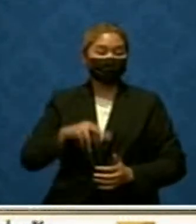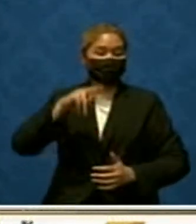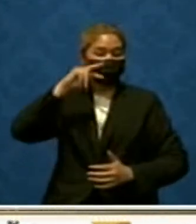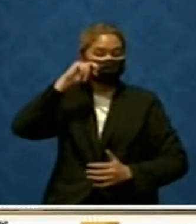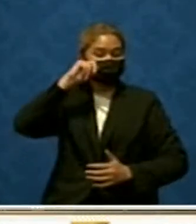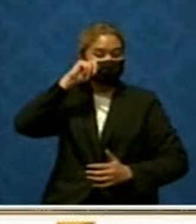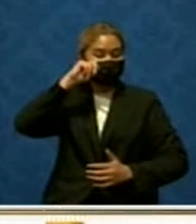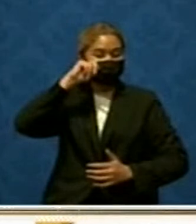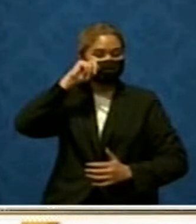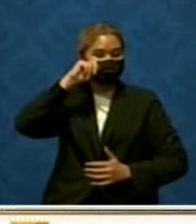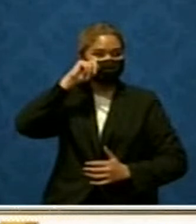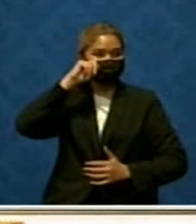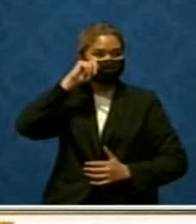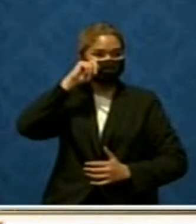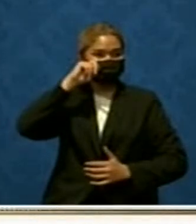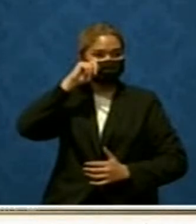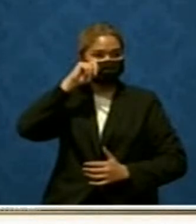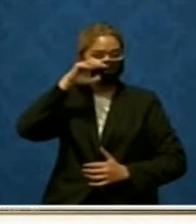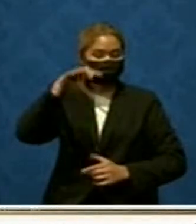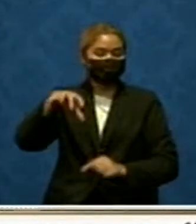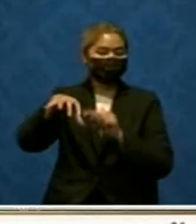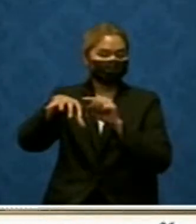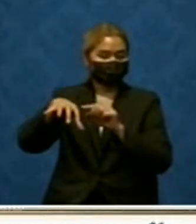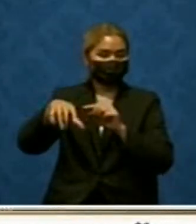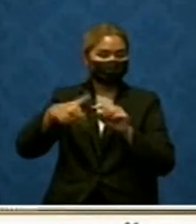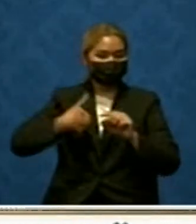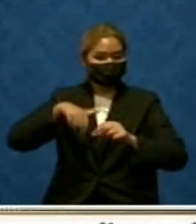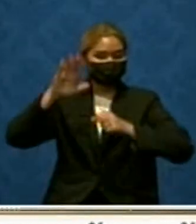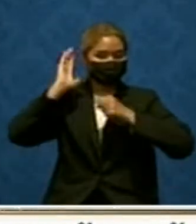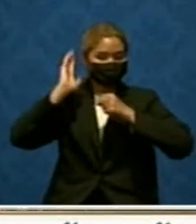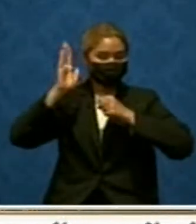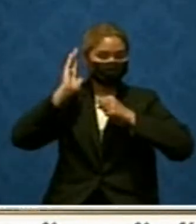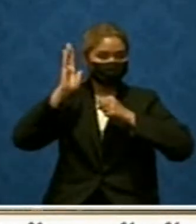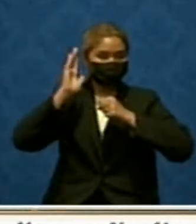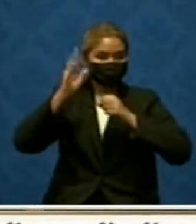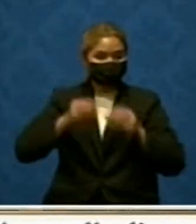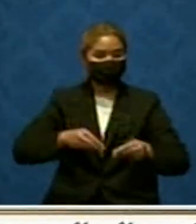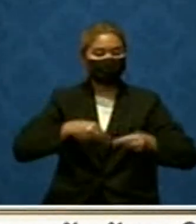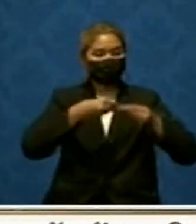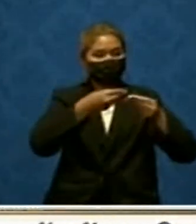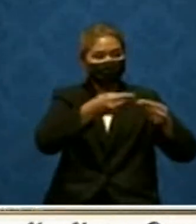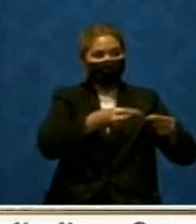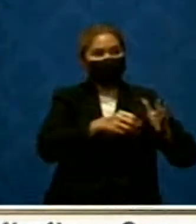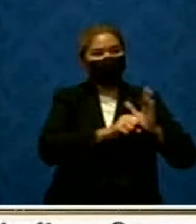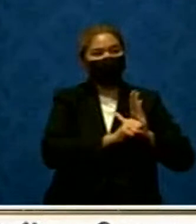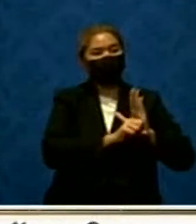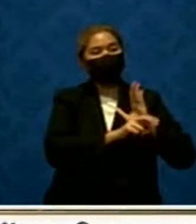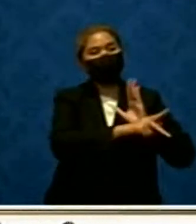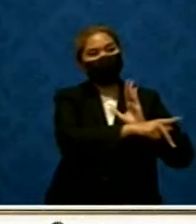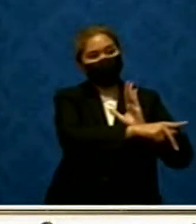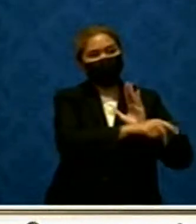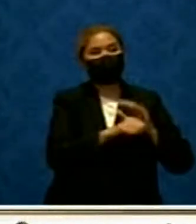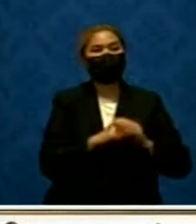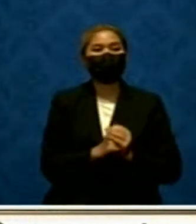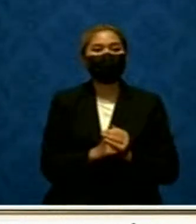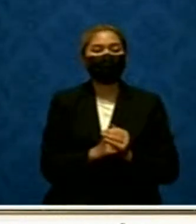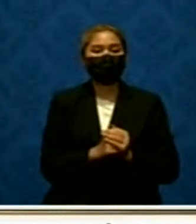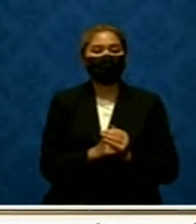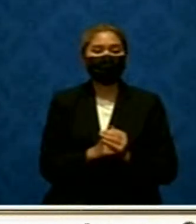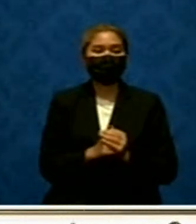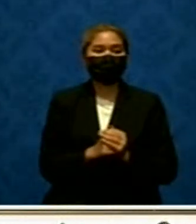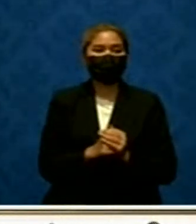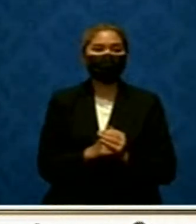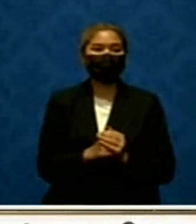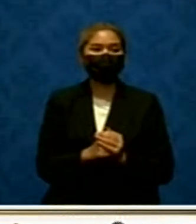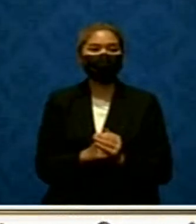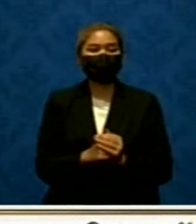เคยอภิปรายไว้ เขายกเลิกไปแล้ว ที่เขาบจะไปแจกสู่พธบ้านทาน แต่เขาไปทำให่ เขาไปวิธีการคไปลงสิบ